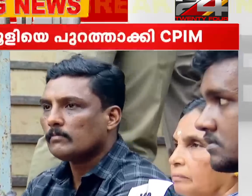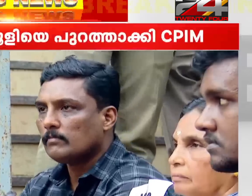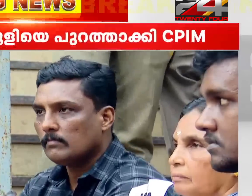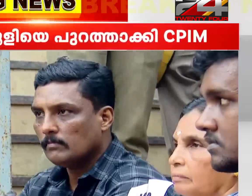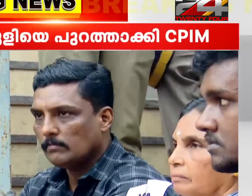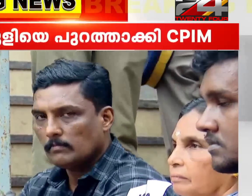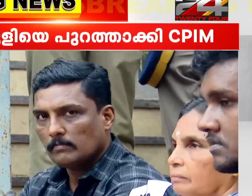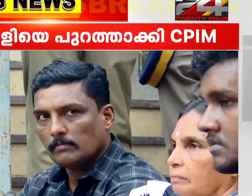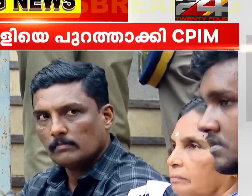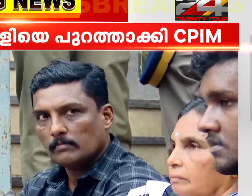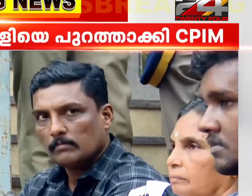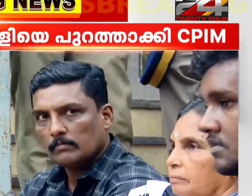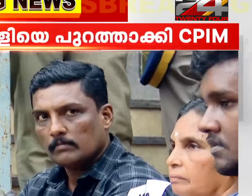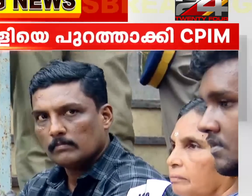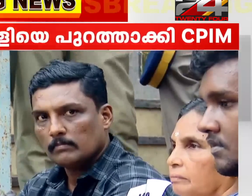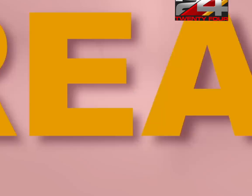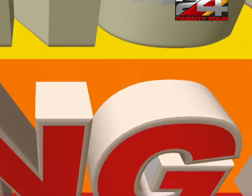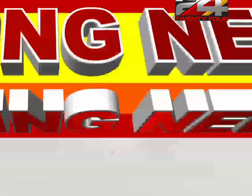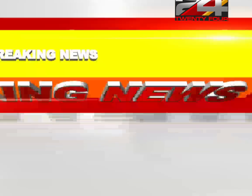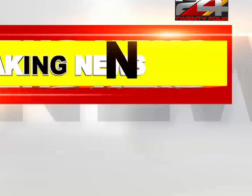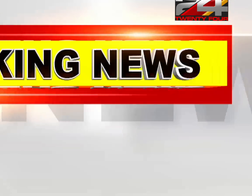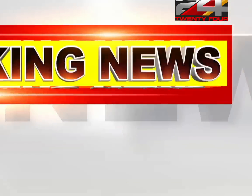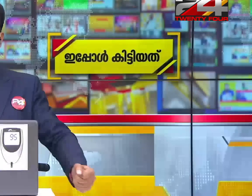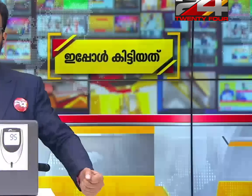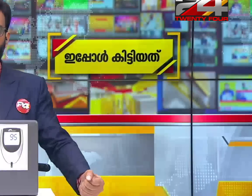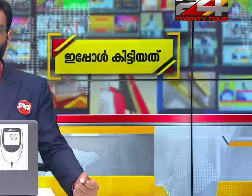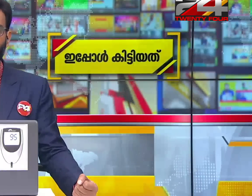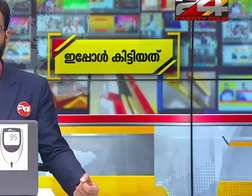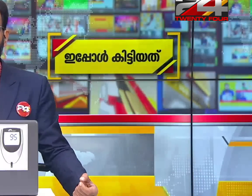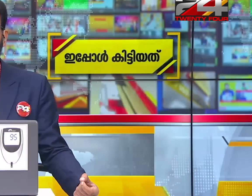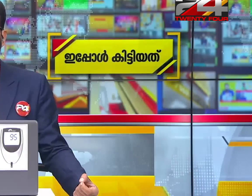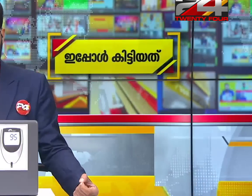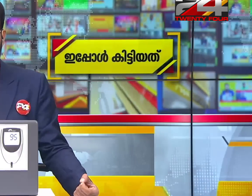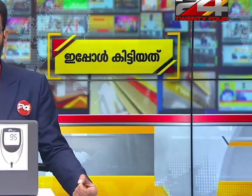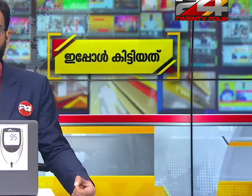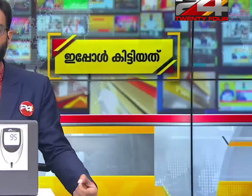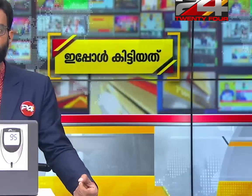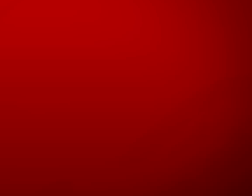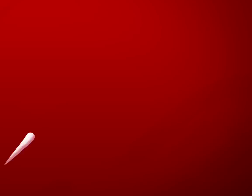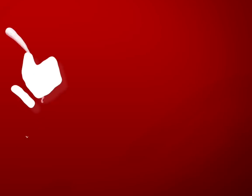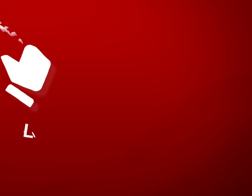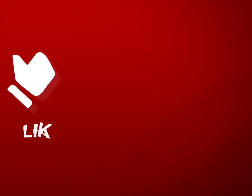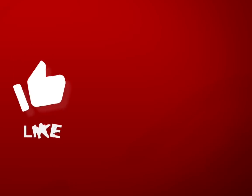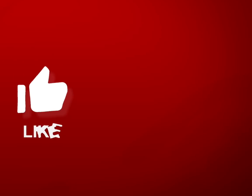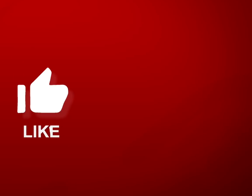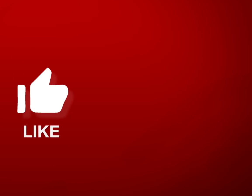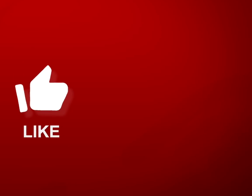കോട്ടൂളി പറയുന്നുണ്ട്. അതിൻ്റെ അടിസ്ഥാനത്തിലാണ് ഇപ്പോൾ അദ്ദേഹത്തിൻ്റെ സമരം തുടരുന്നത്. ഇപ്പോൾ കിട്ടിയത് പൂർത്തിയാകുന്നു.